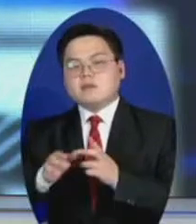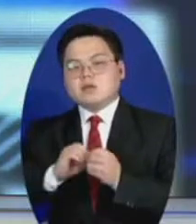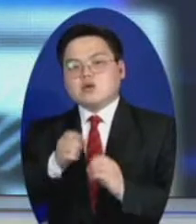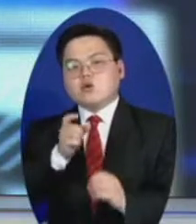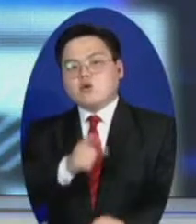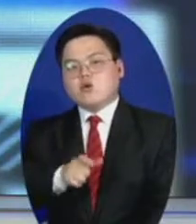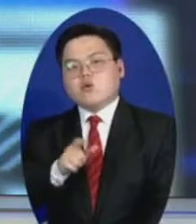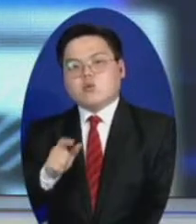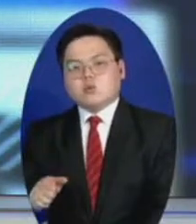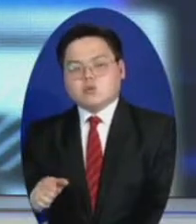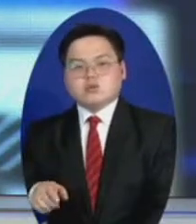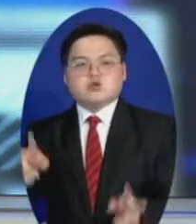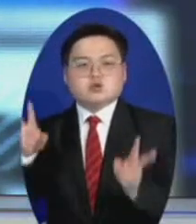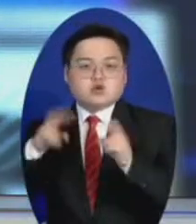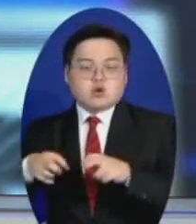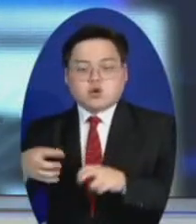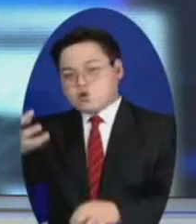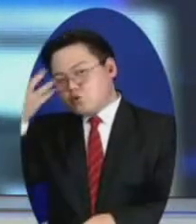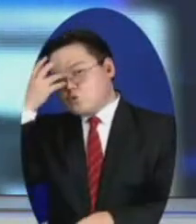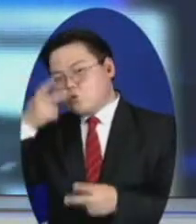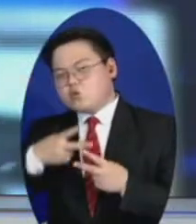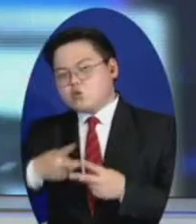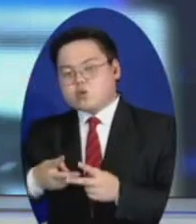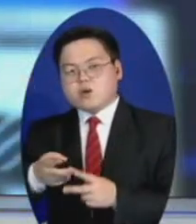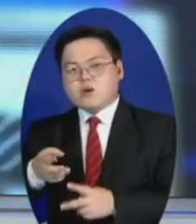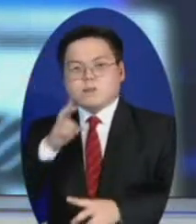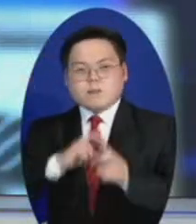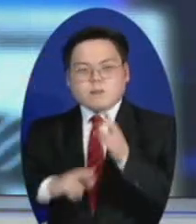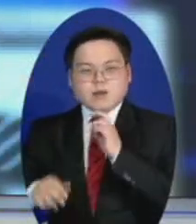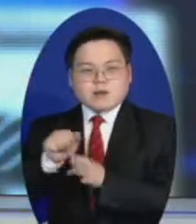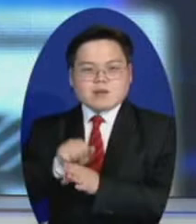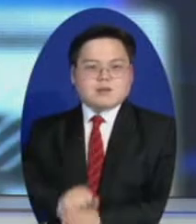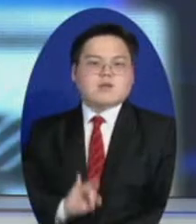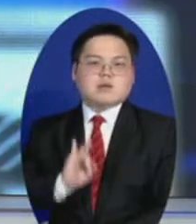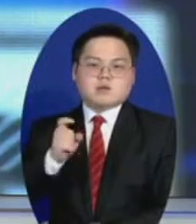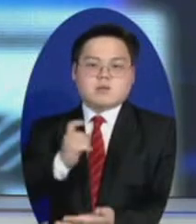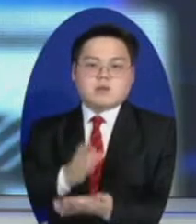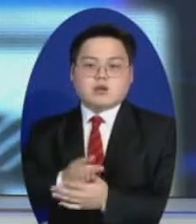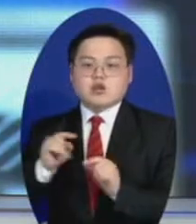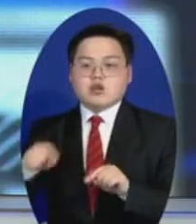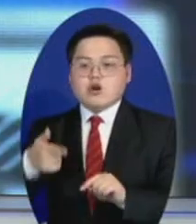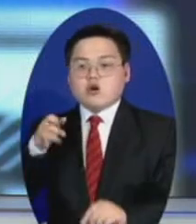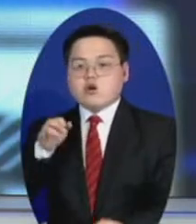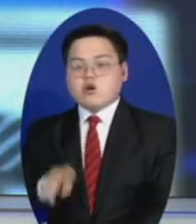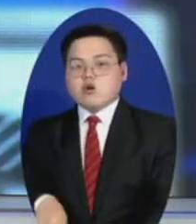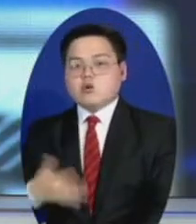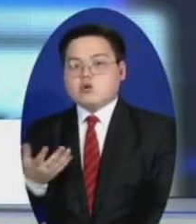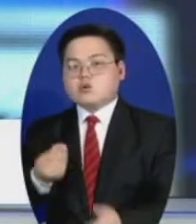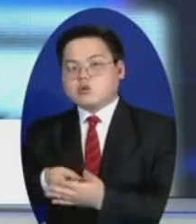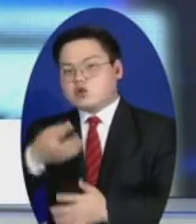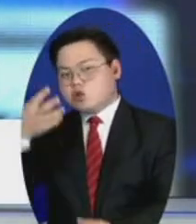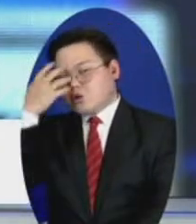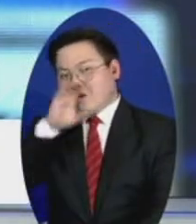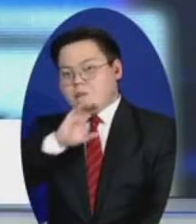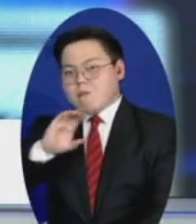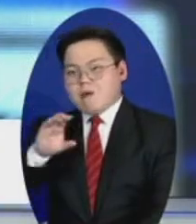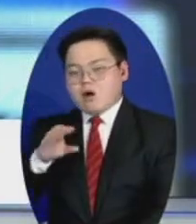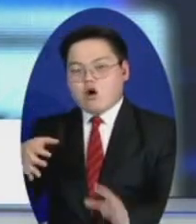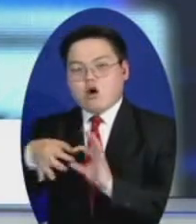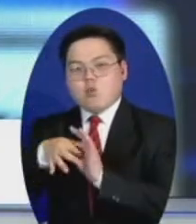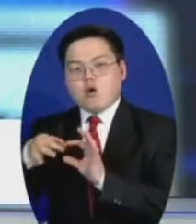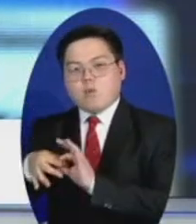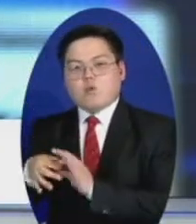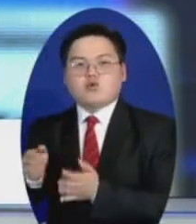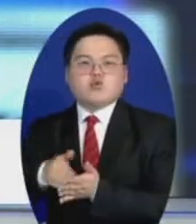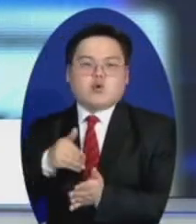Бизнес эрхлэгчдийн дунд хийсэн судалгаагаар төрийн үйлчилгээний хүн суртал ихэссэн гэдгийг мэдээлсэн. Үүний голлох шалтгаан нь төрийн байгууллага хоорондын